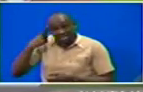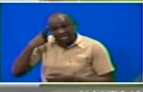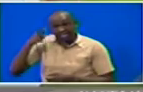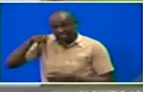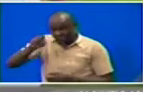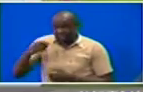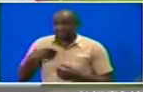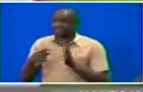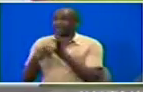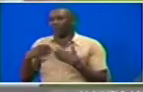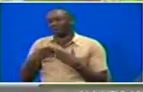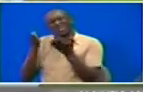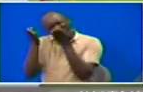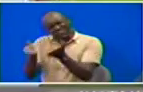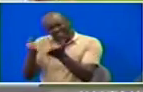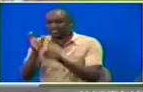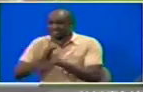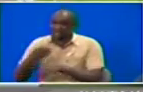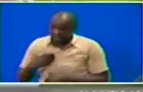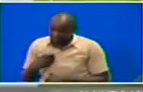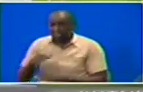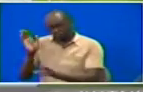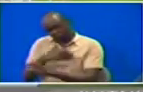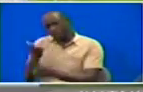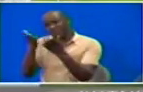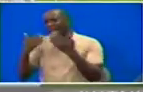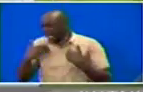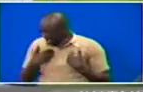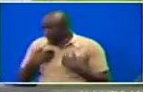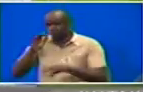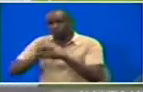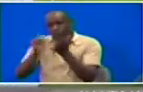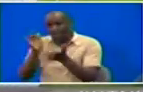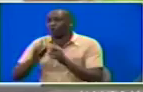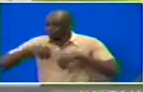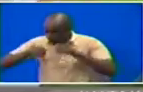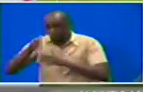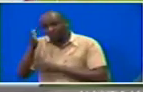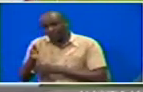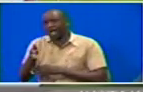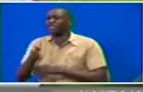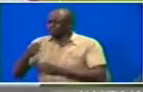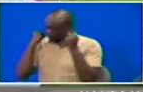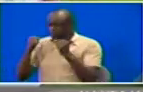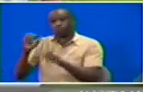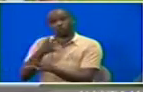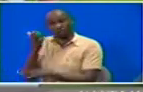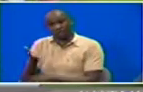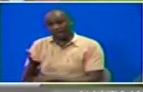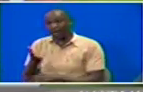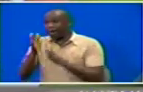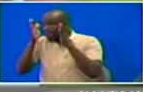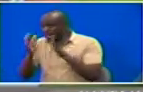na example. Tupo, tunaimba nyimbo ambazo zipo na ziko kwenye Biblia na zitadumu. Kwa hivyo yule